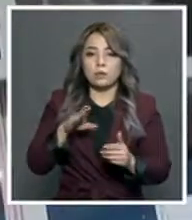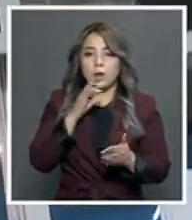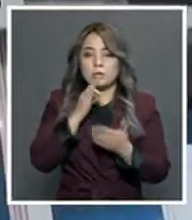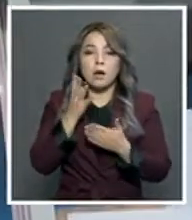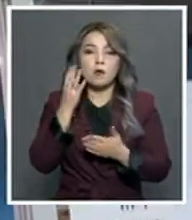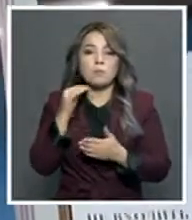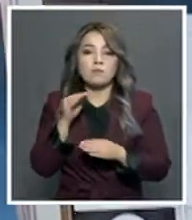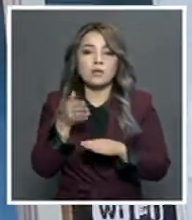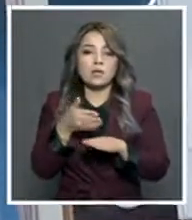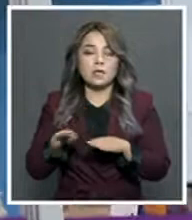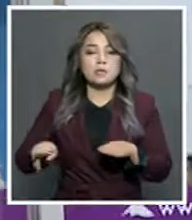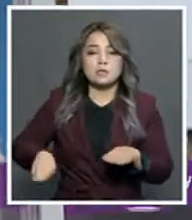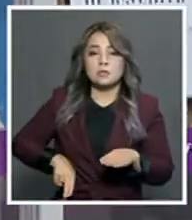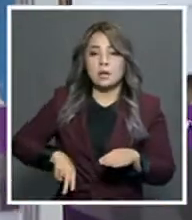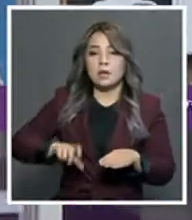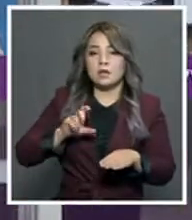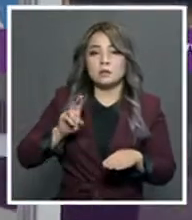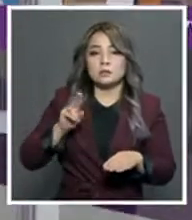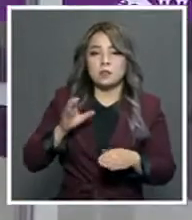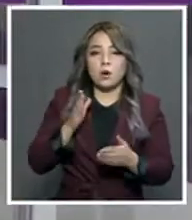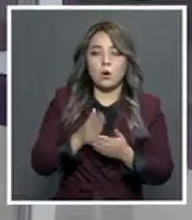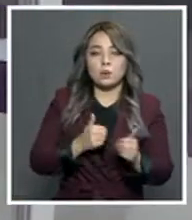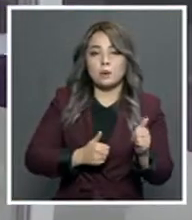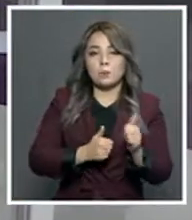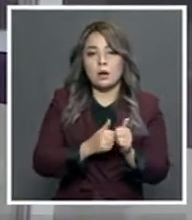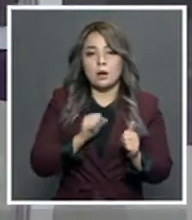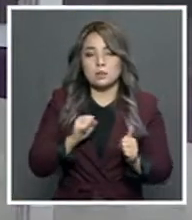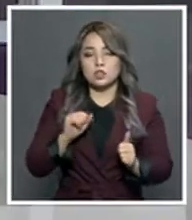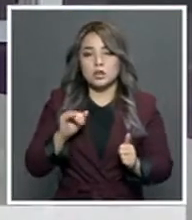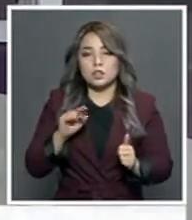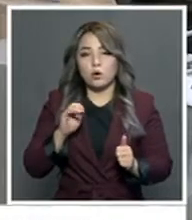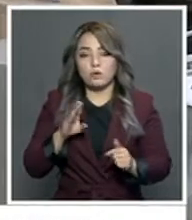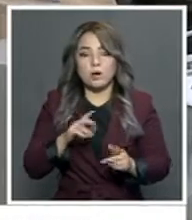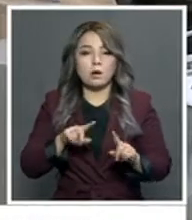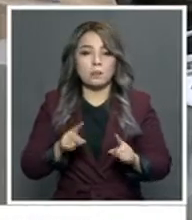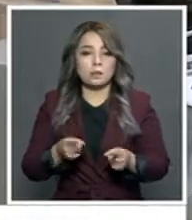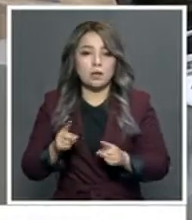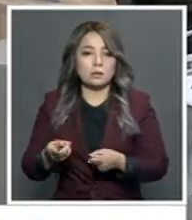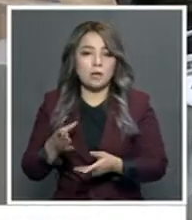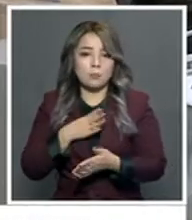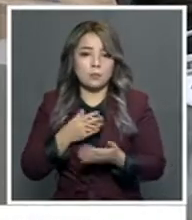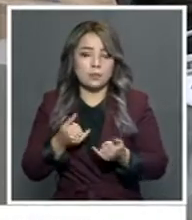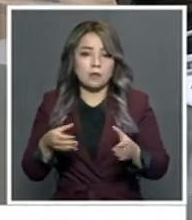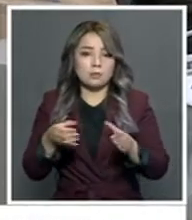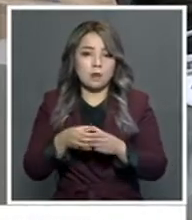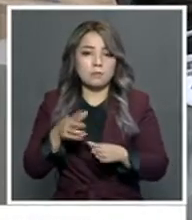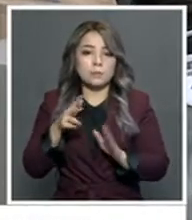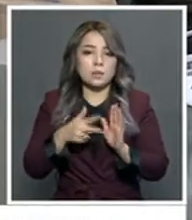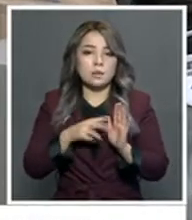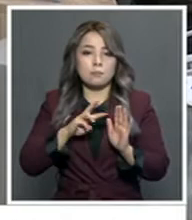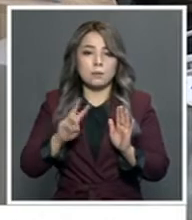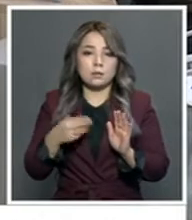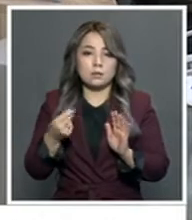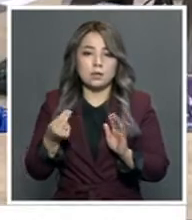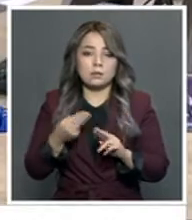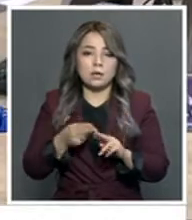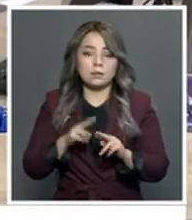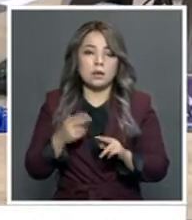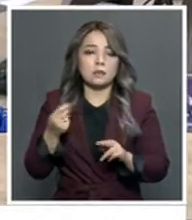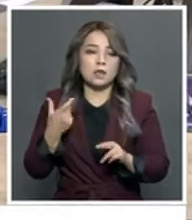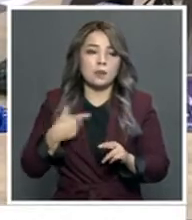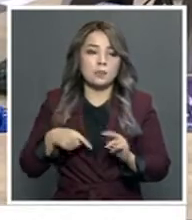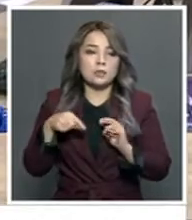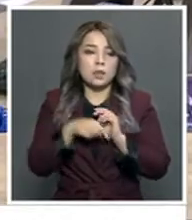Алматы филиалы директорының экс орынбасары Әсет Жадықов қамауға алынған. Олар Тенгрибанктың 8 миллиард теңгеден астам қаржысын